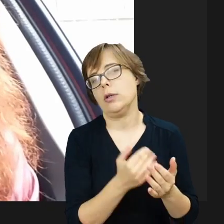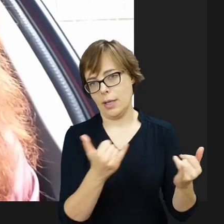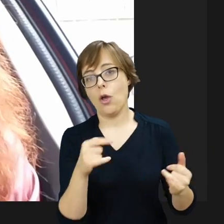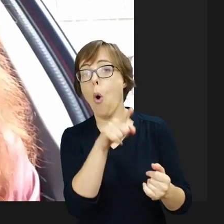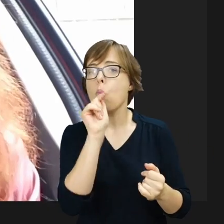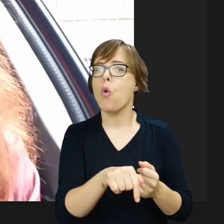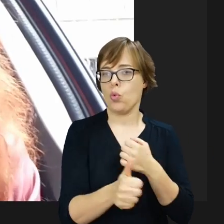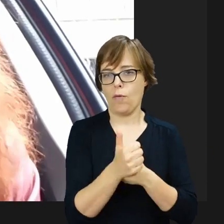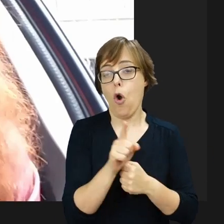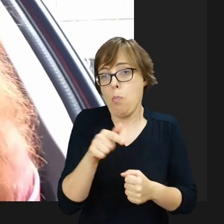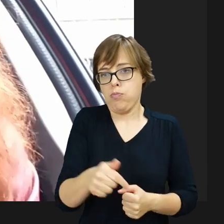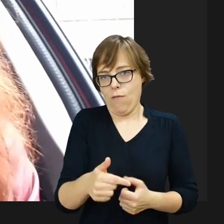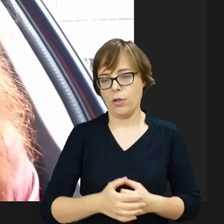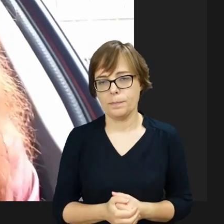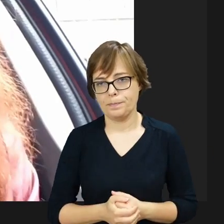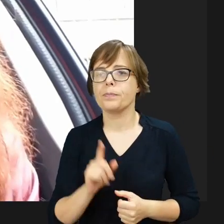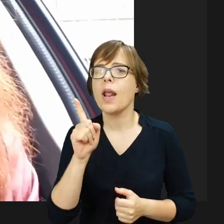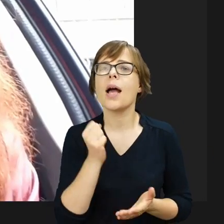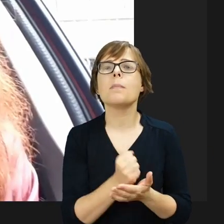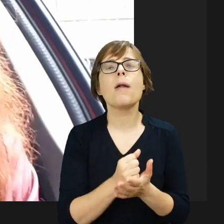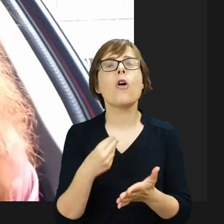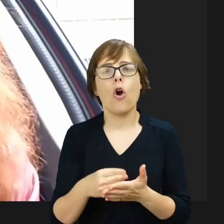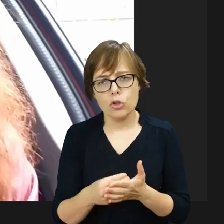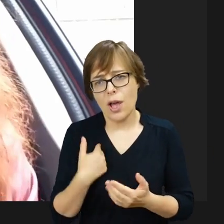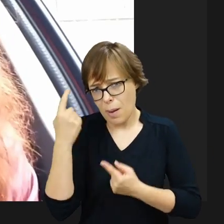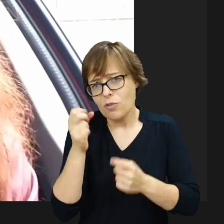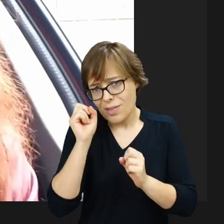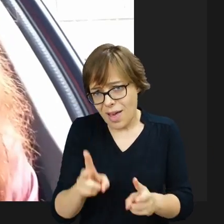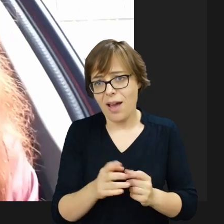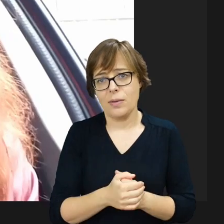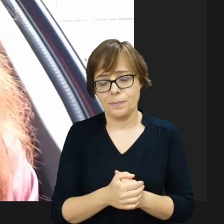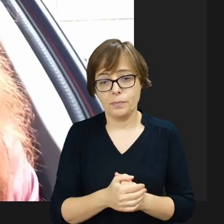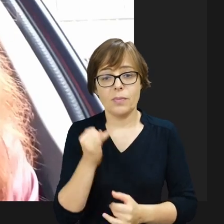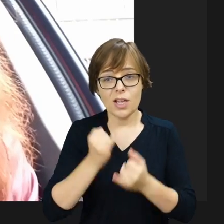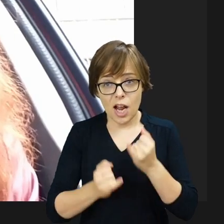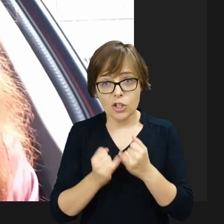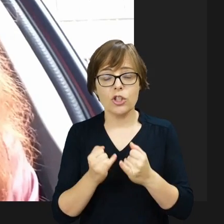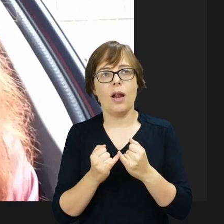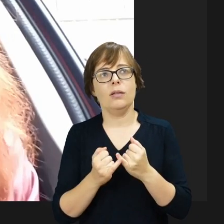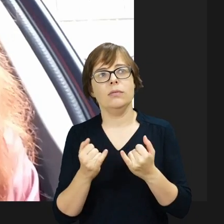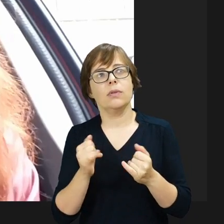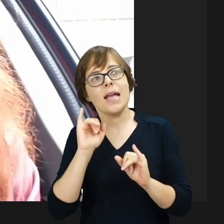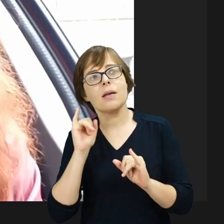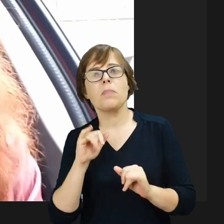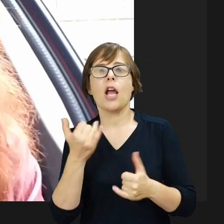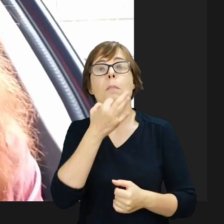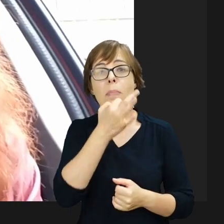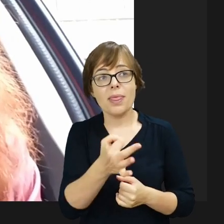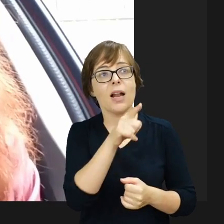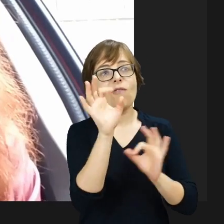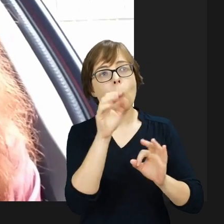to myślę, że jak najbardziej, że jeżeli to coś rzeczywiście wymaga poniesienia nakładów,